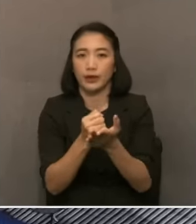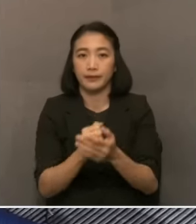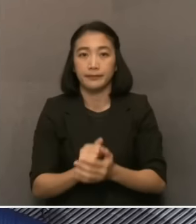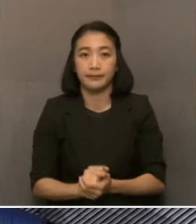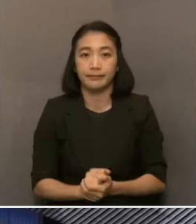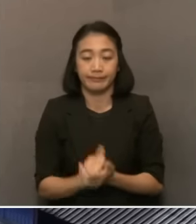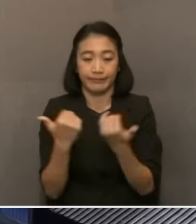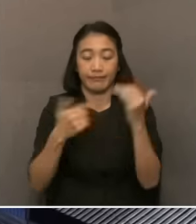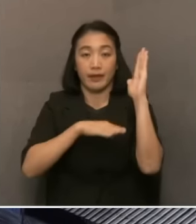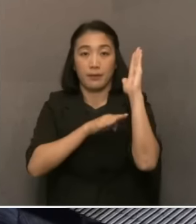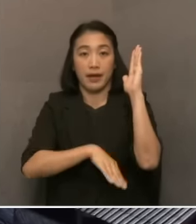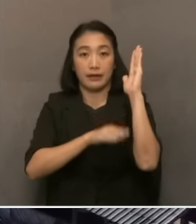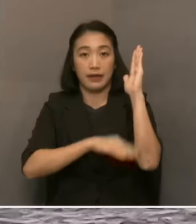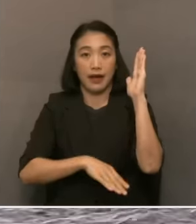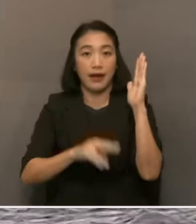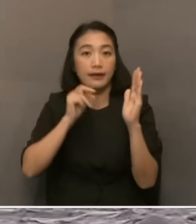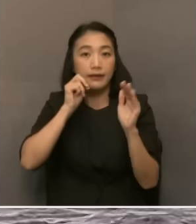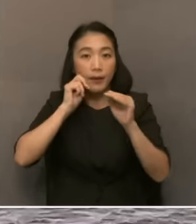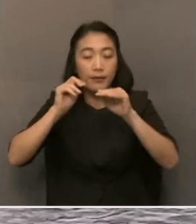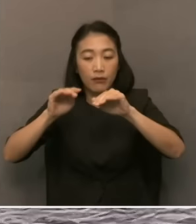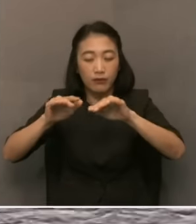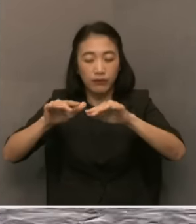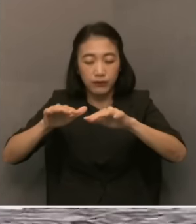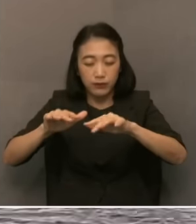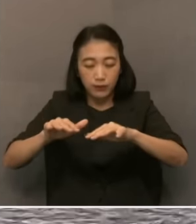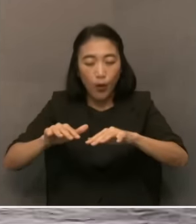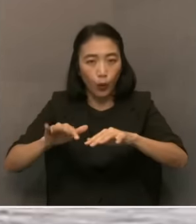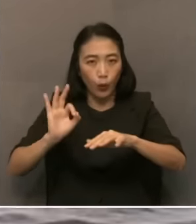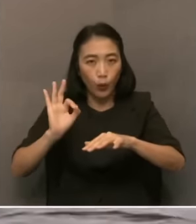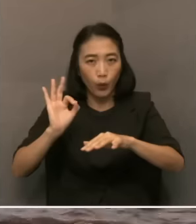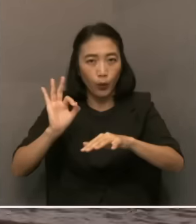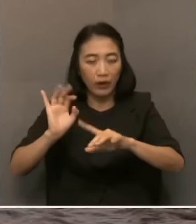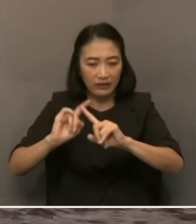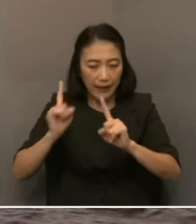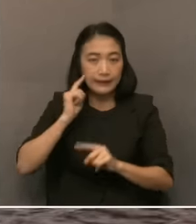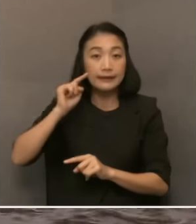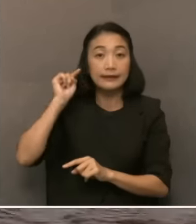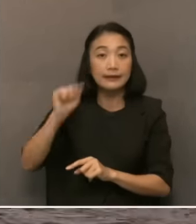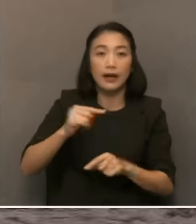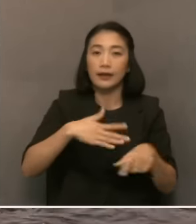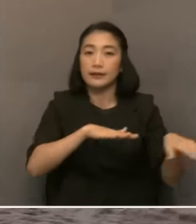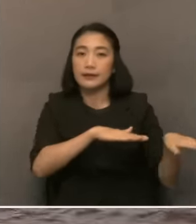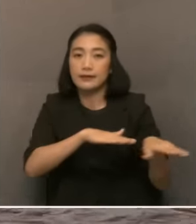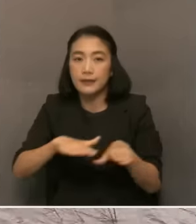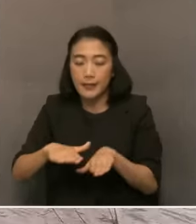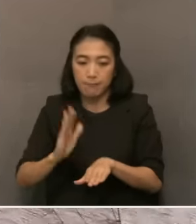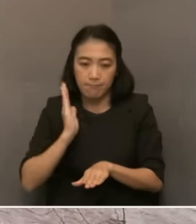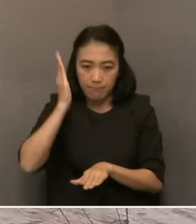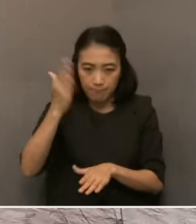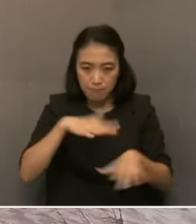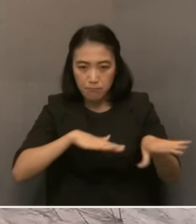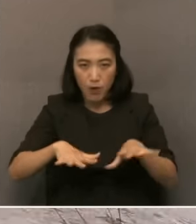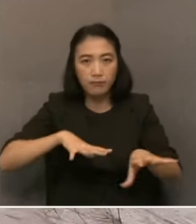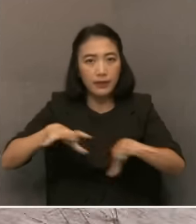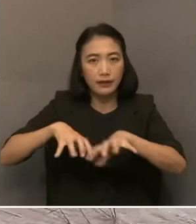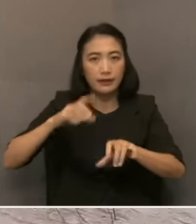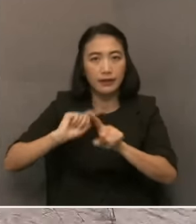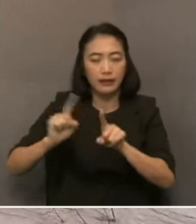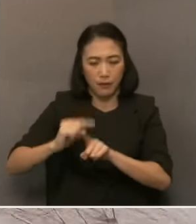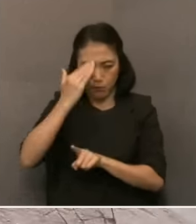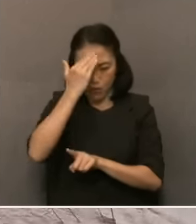สถานการณ์ค่อนข้างคลี่คลายแล้วแต่ได้สั่งการให้เตรียมความพร้อมเฝ้าระวังเพิ่มเติมอย่างใกล้ชิดนะคะเนื่องจากอาจจะมี